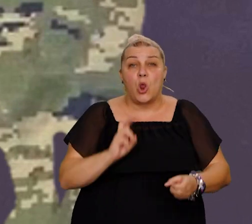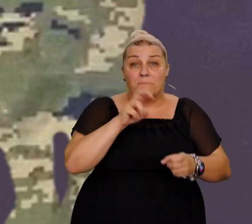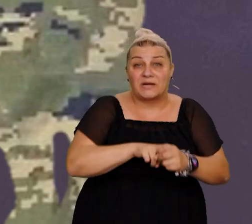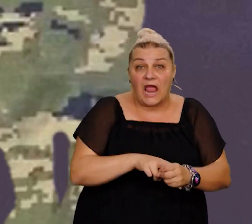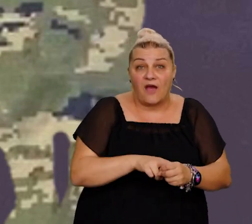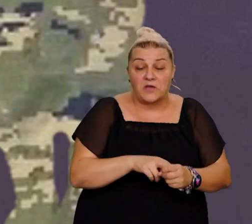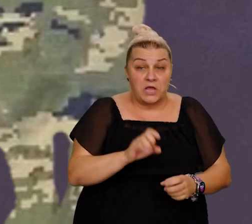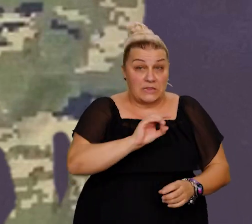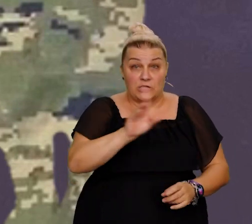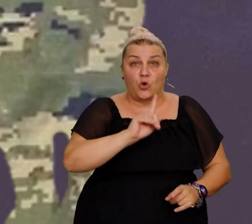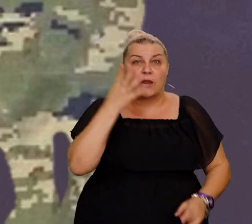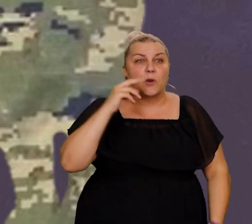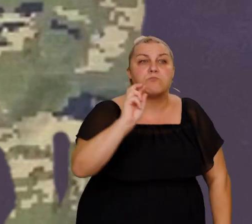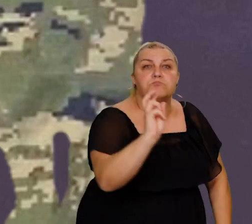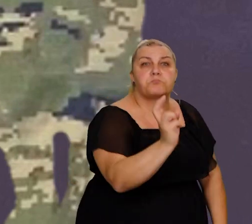mobiliziran, nije niko dobio